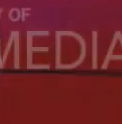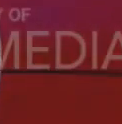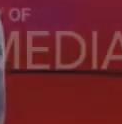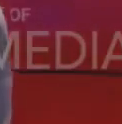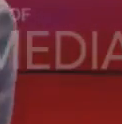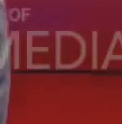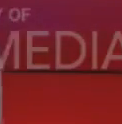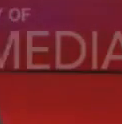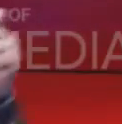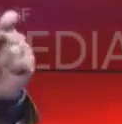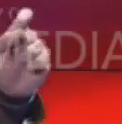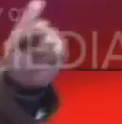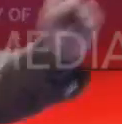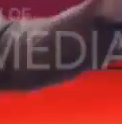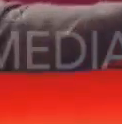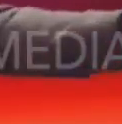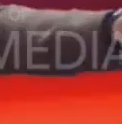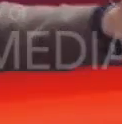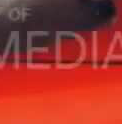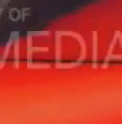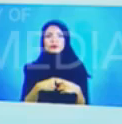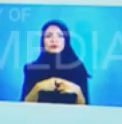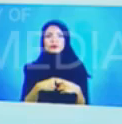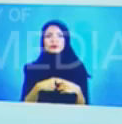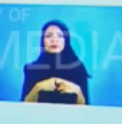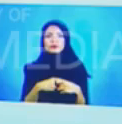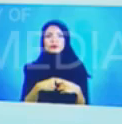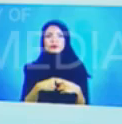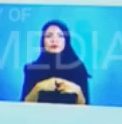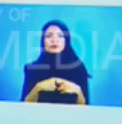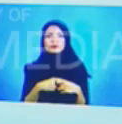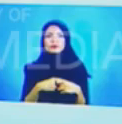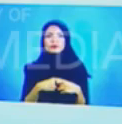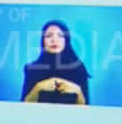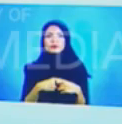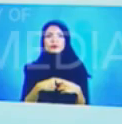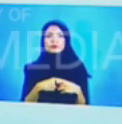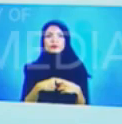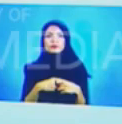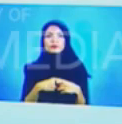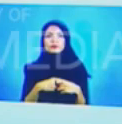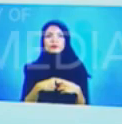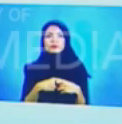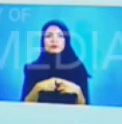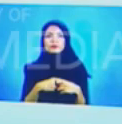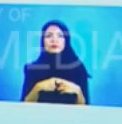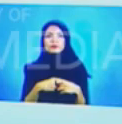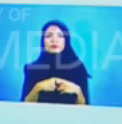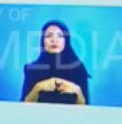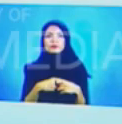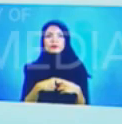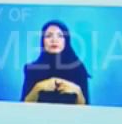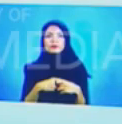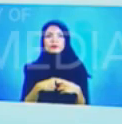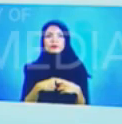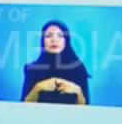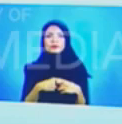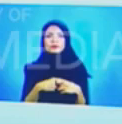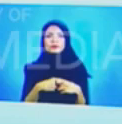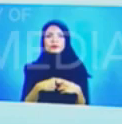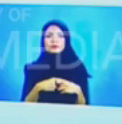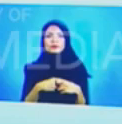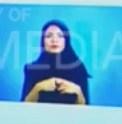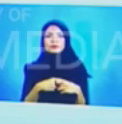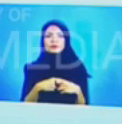sebentarentar saya tambahin sedikit ya tambahin sedikit ini Ketika pak Jokowi sedang mulai menjawab pertanyaan dari ee pason 02